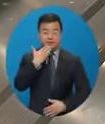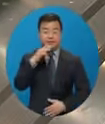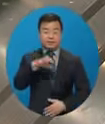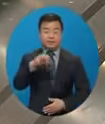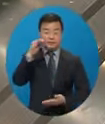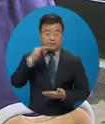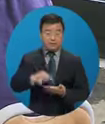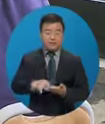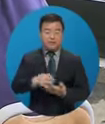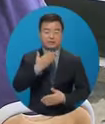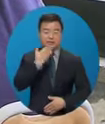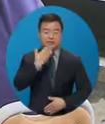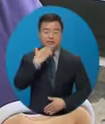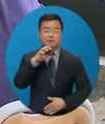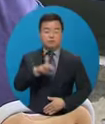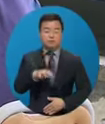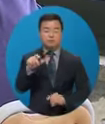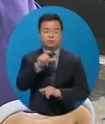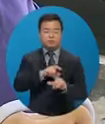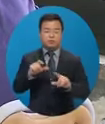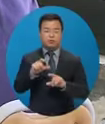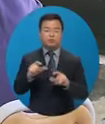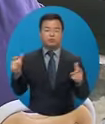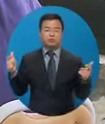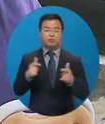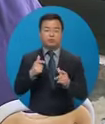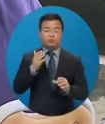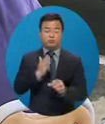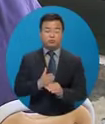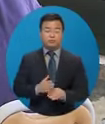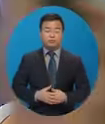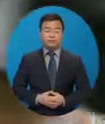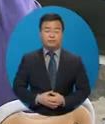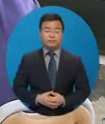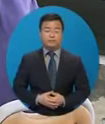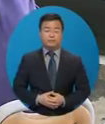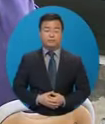건강한 식사를 할 공간은 점점 줄어들고 있습니다. EBS 뉴스 이수민입니다.